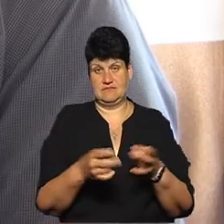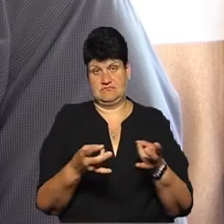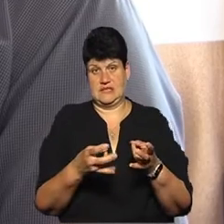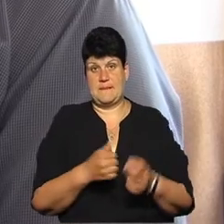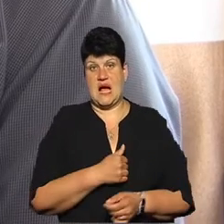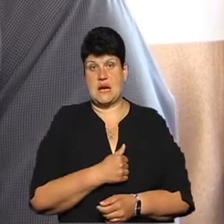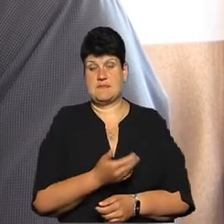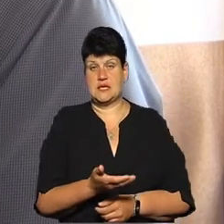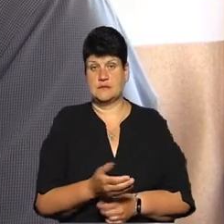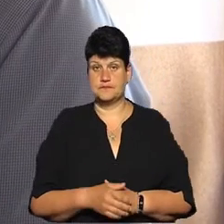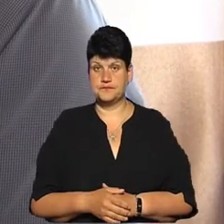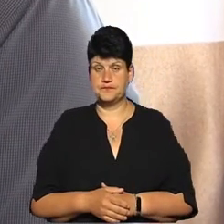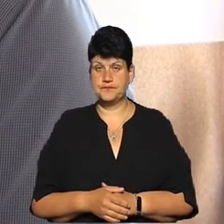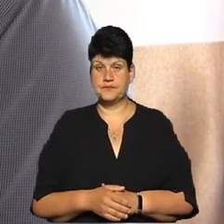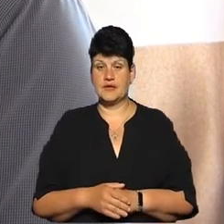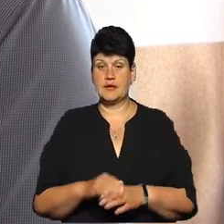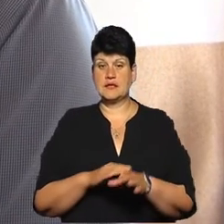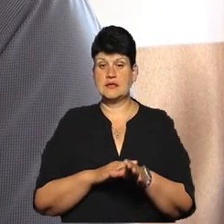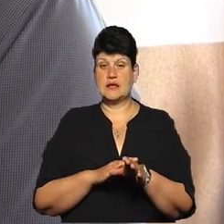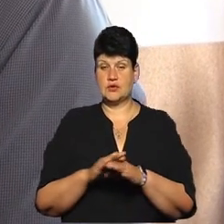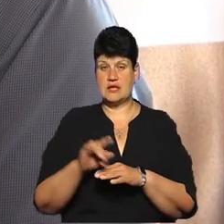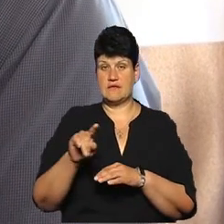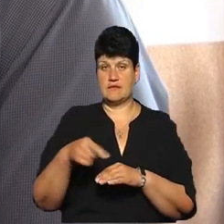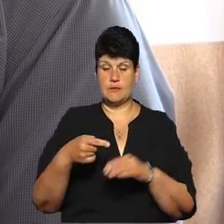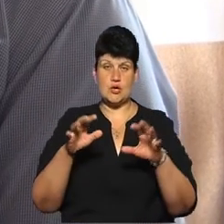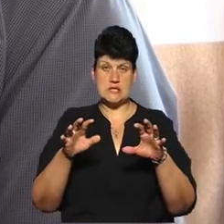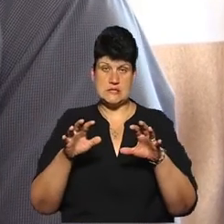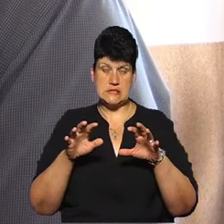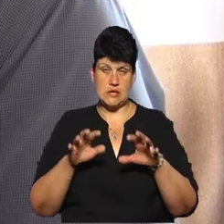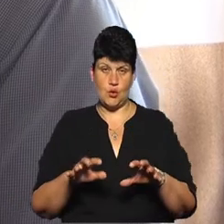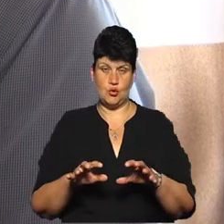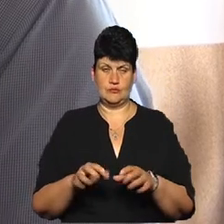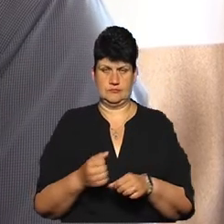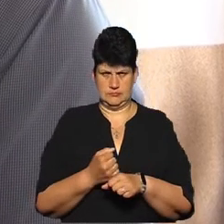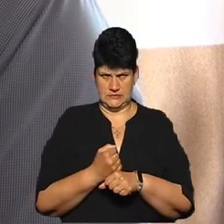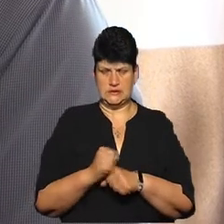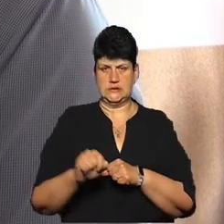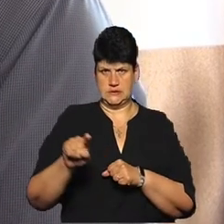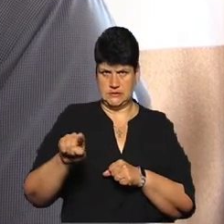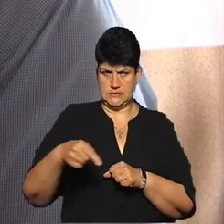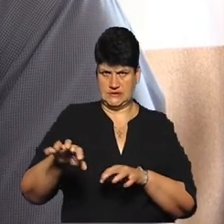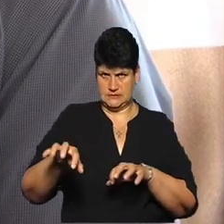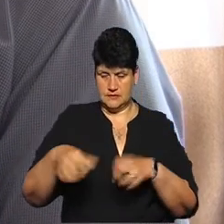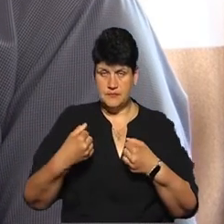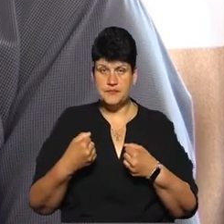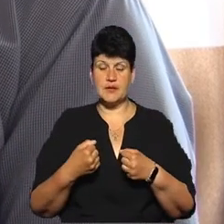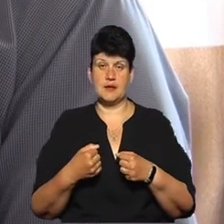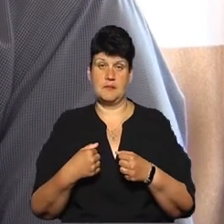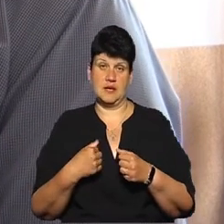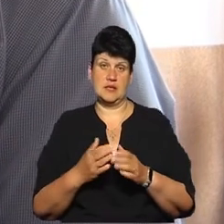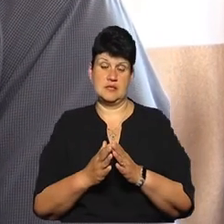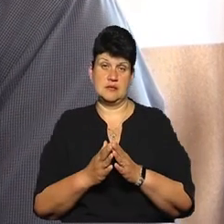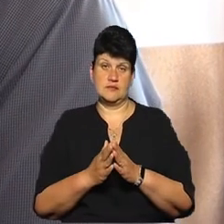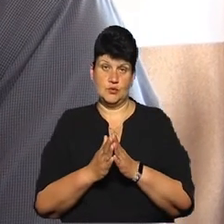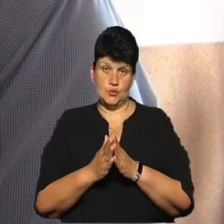армії. На виконання вимог закону про примусове відчуження типу майна, ми відповідно звернулися з